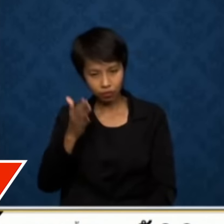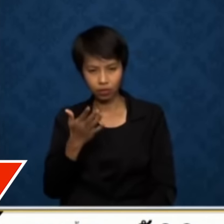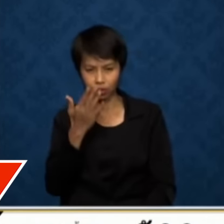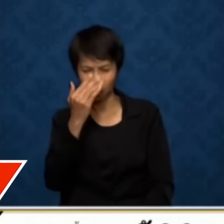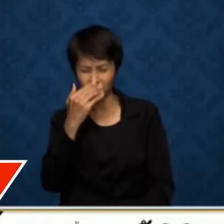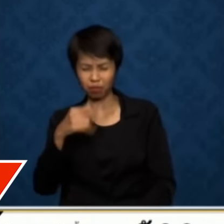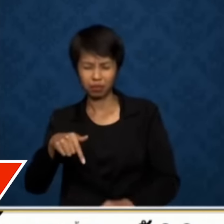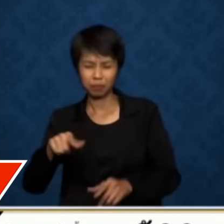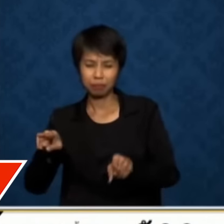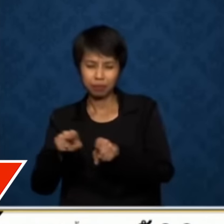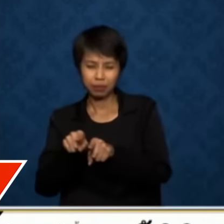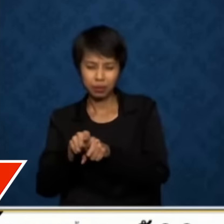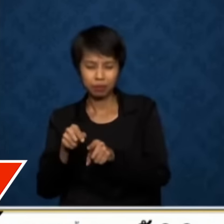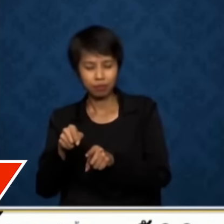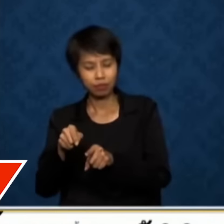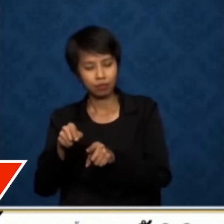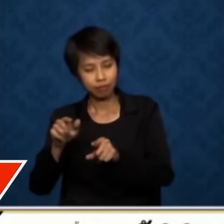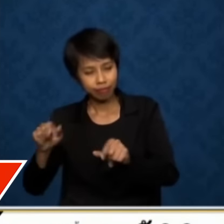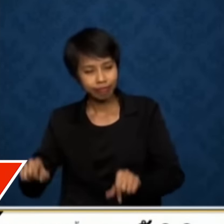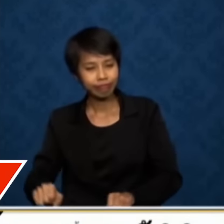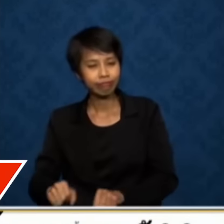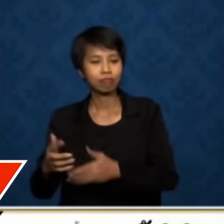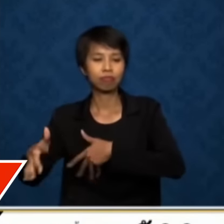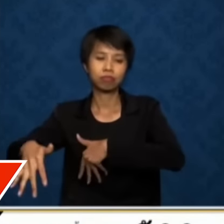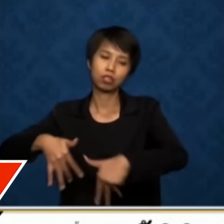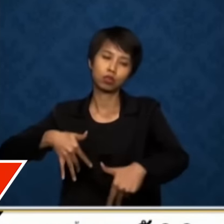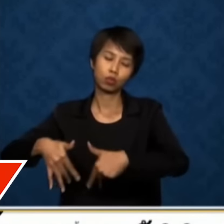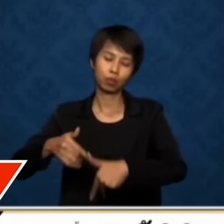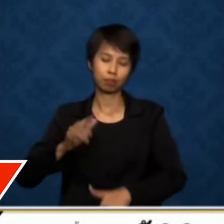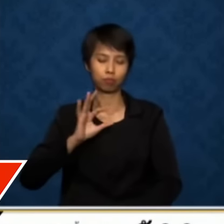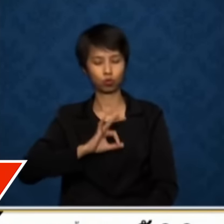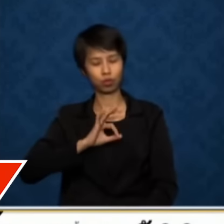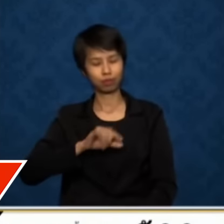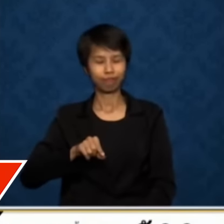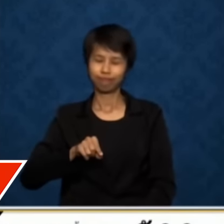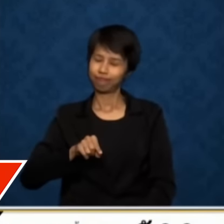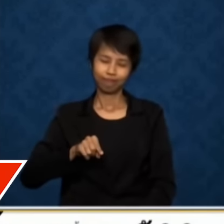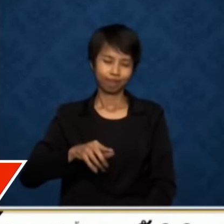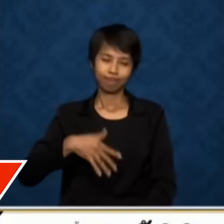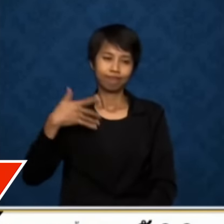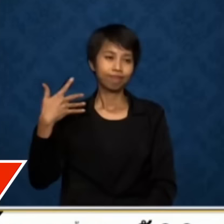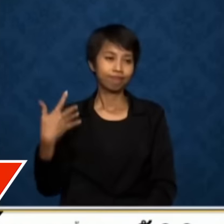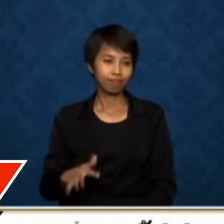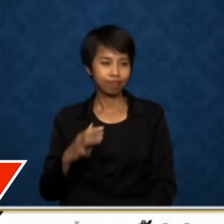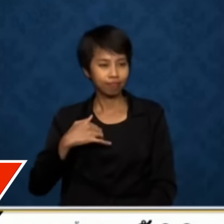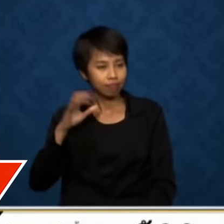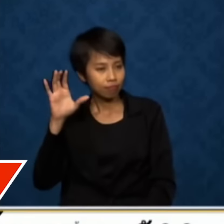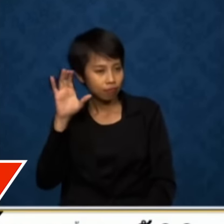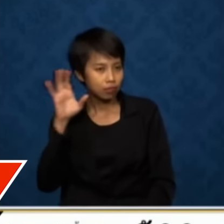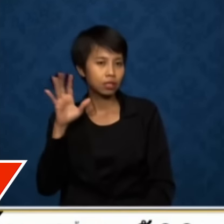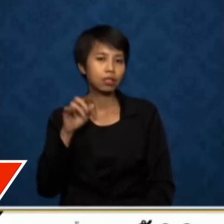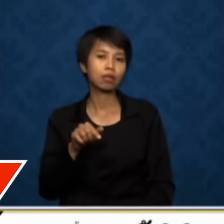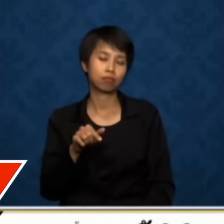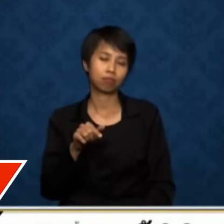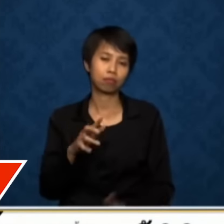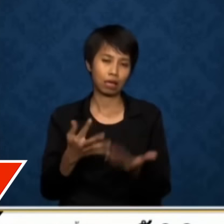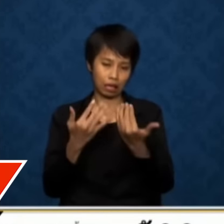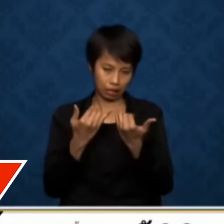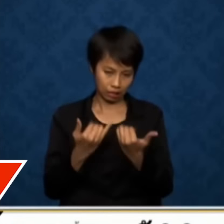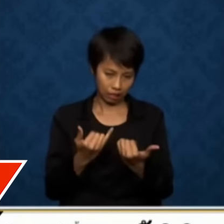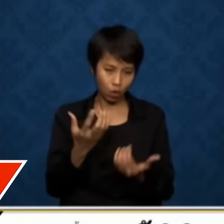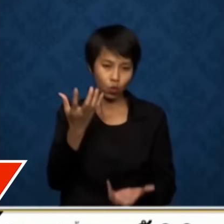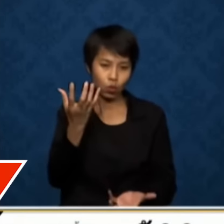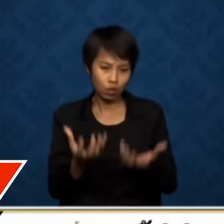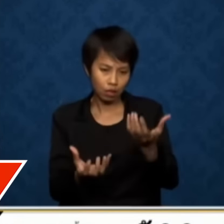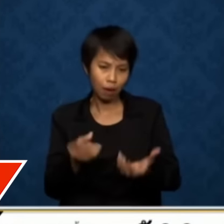งขาดทำไมประชาชนบางส่วนถึงไม่เชื่อว่ากระบวนการยุติธรรมเป็นกระบวน